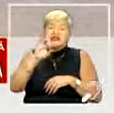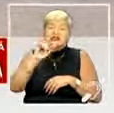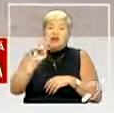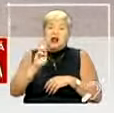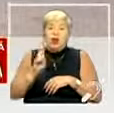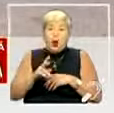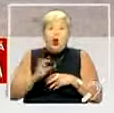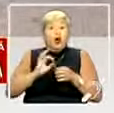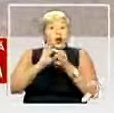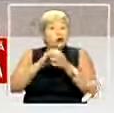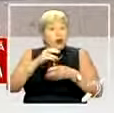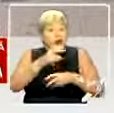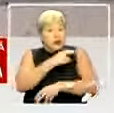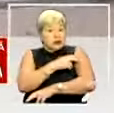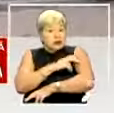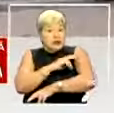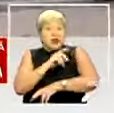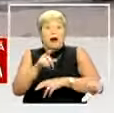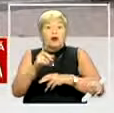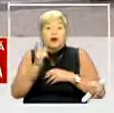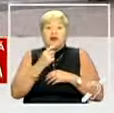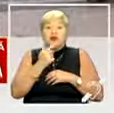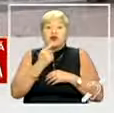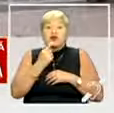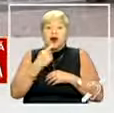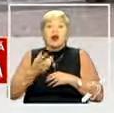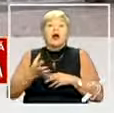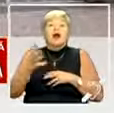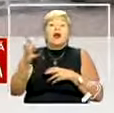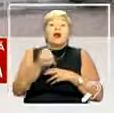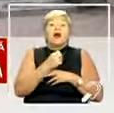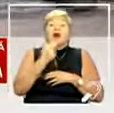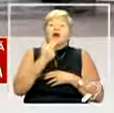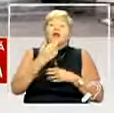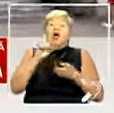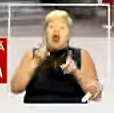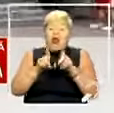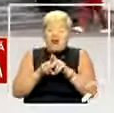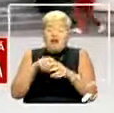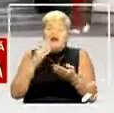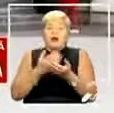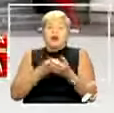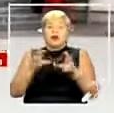fost managerul Spitalului Municipal din oraș, a fost săltat de anchetator tot pentru luare de mită.